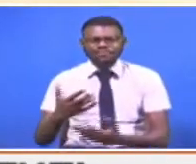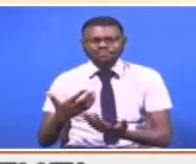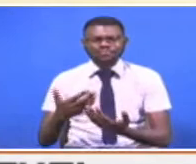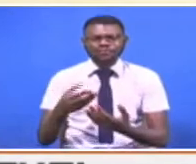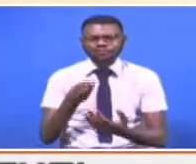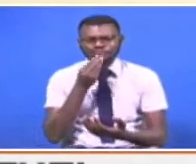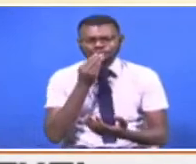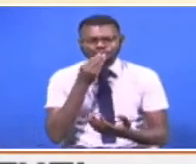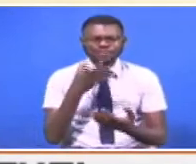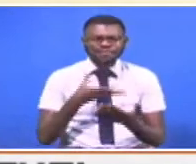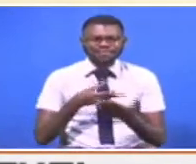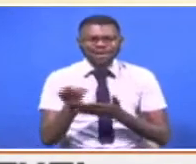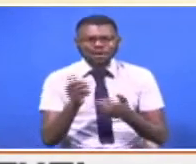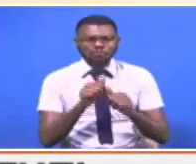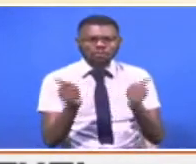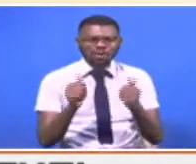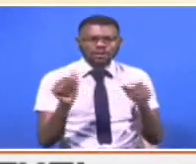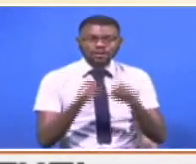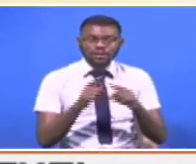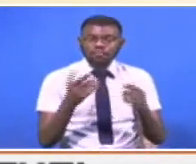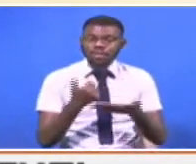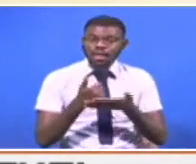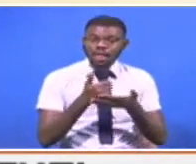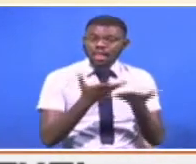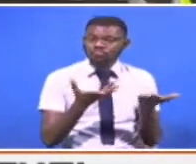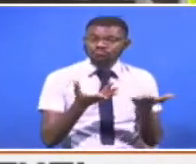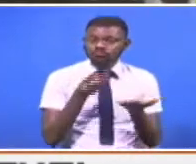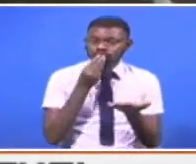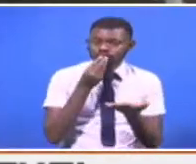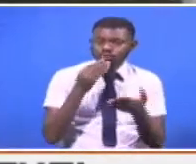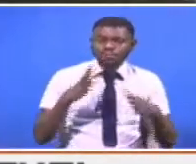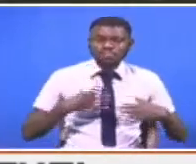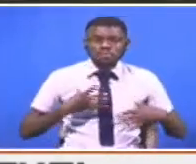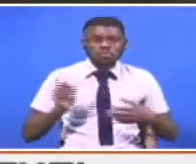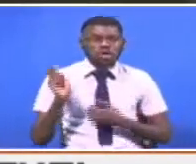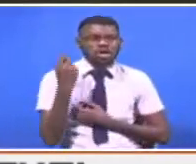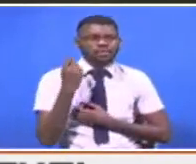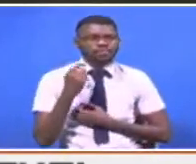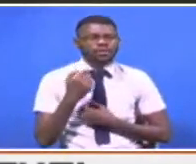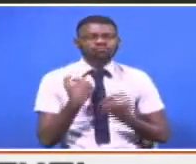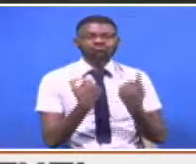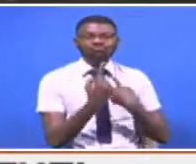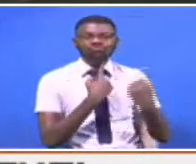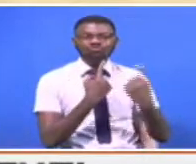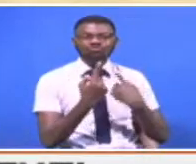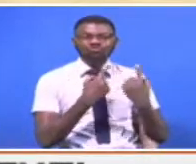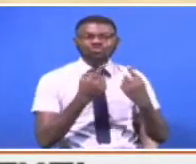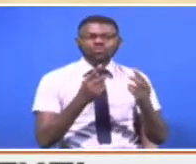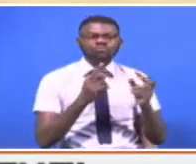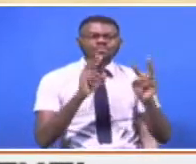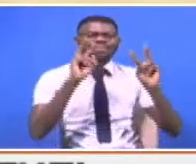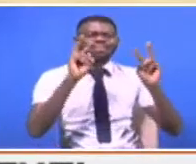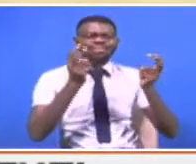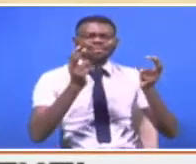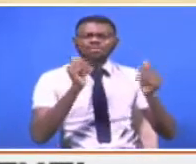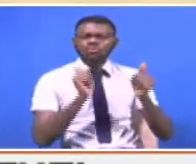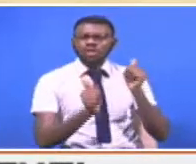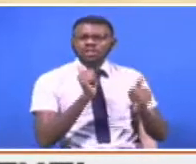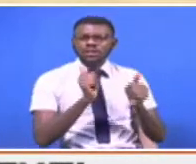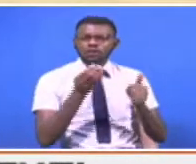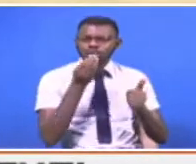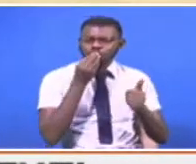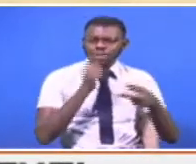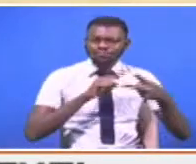na vile vile mutatusaidia kulisha Wakenya wengine. Sisi mazungumzo yetu ni mambo ya chakula, mambo ya